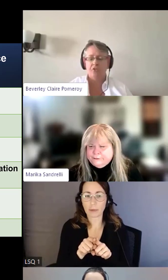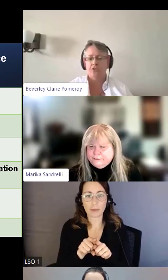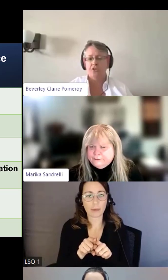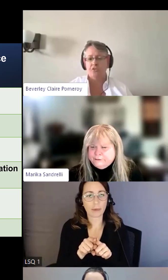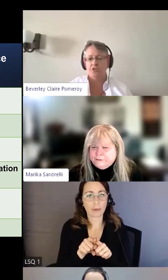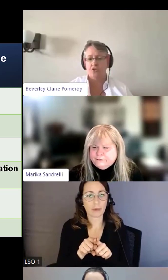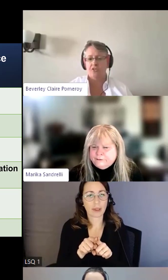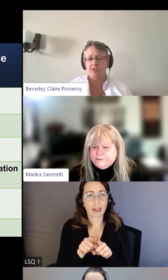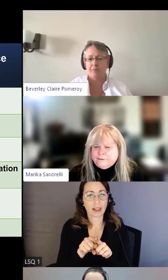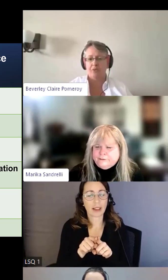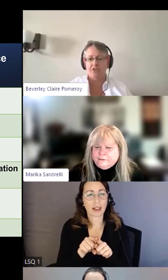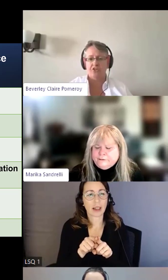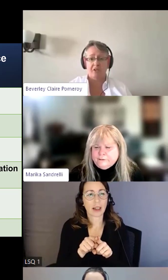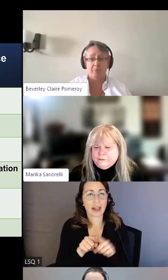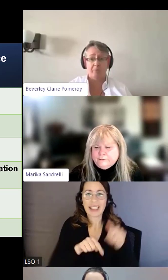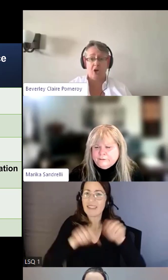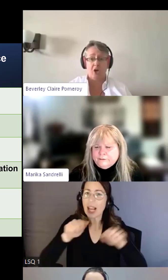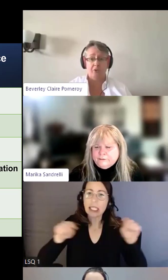pour la